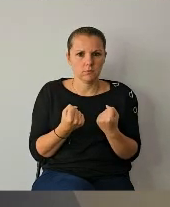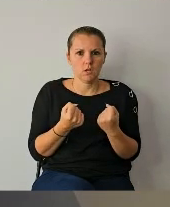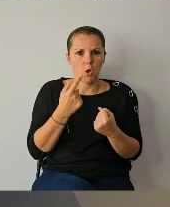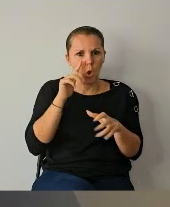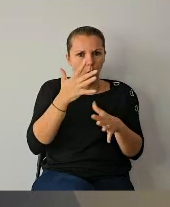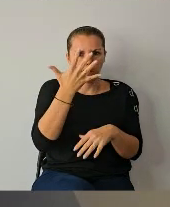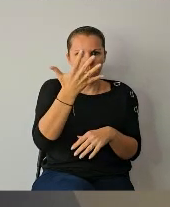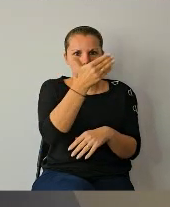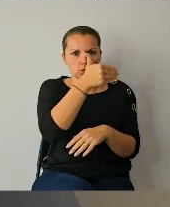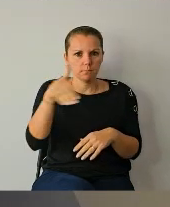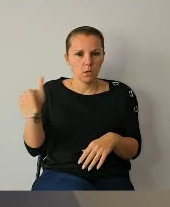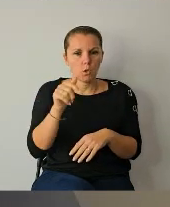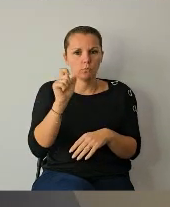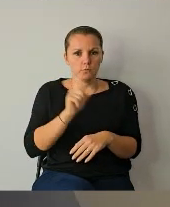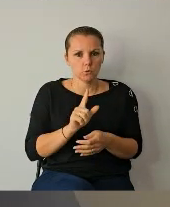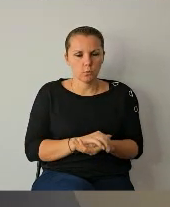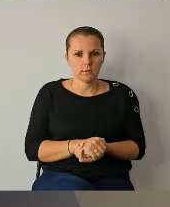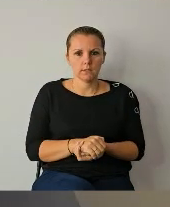milionów złotych.